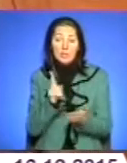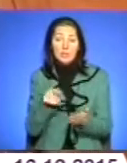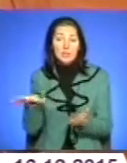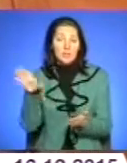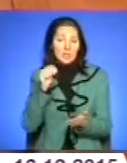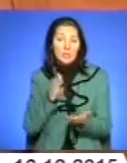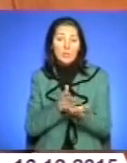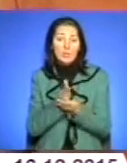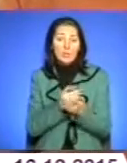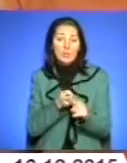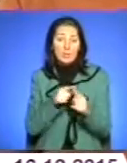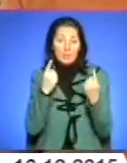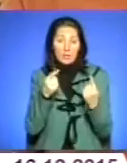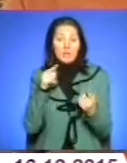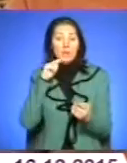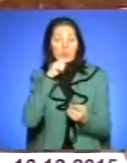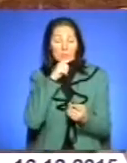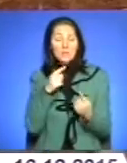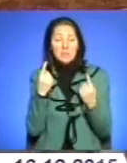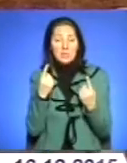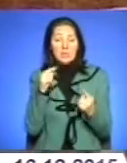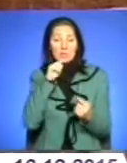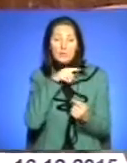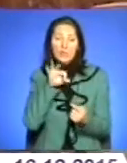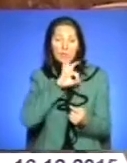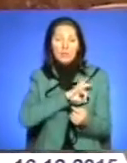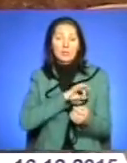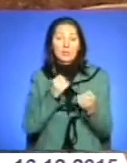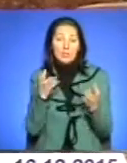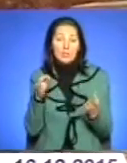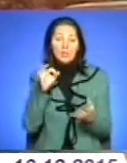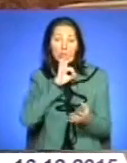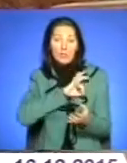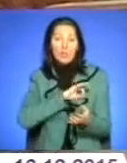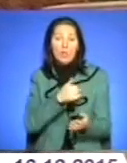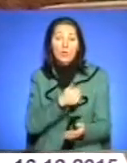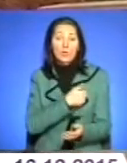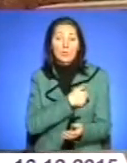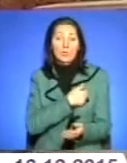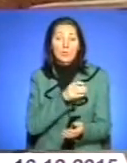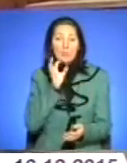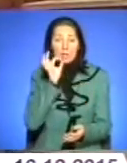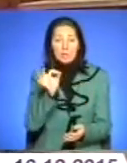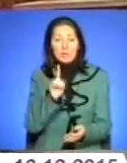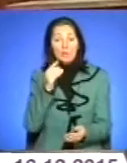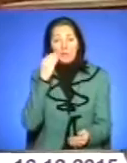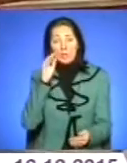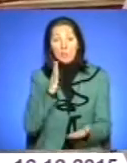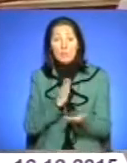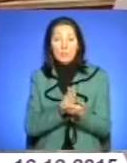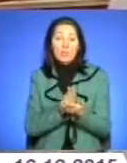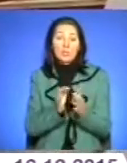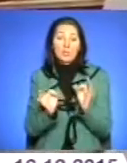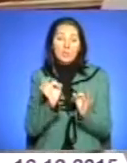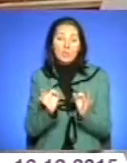Це значна економія для вас? Значна. Та вигідно, певно, що вигідно, але хотіла би сказати, що краще мати